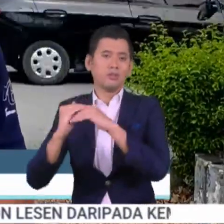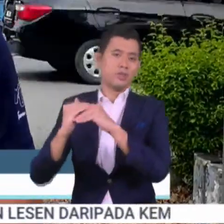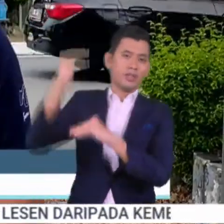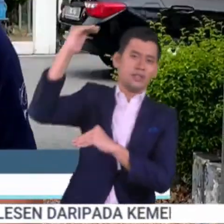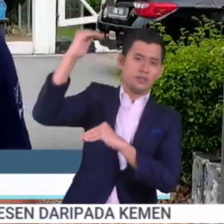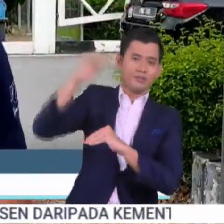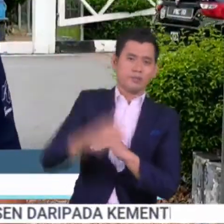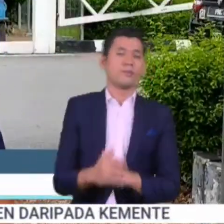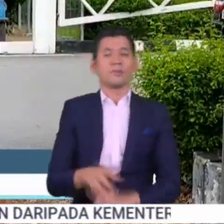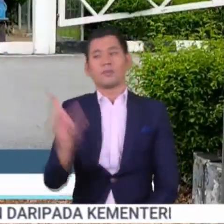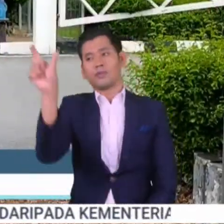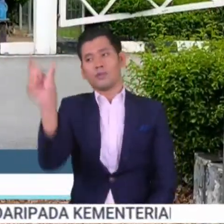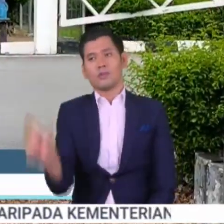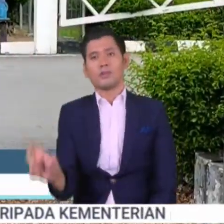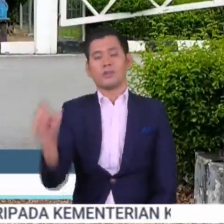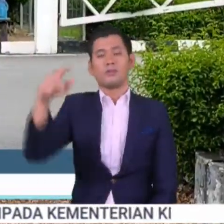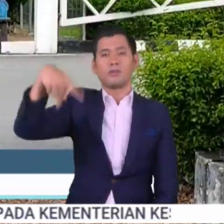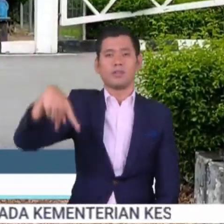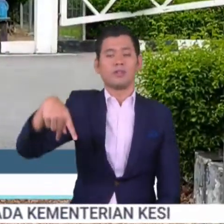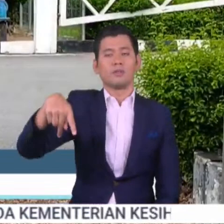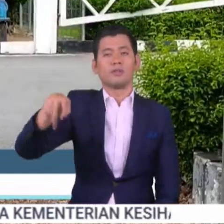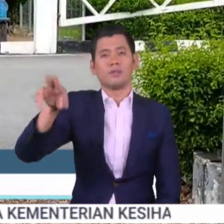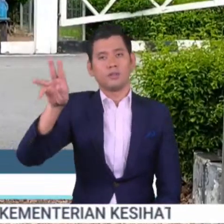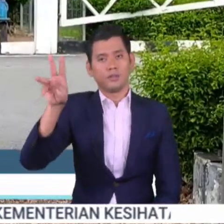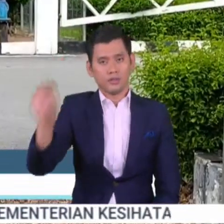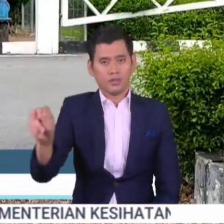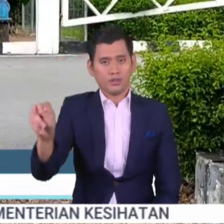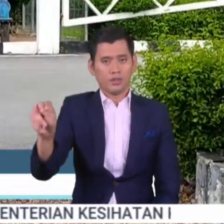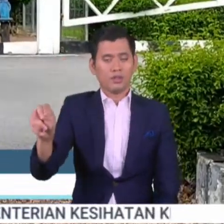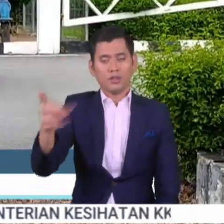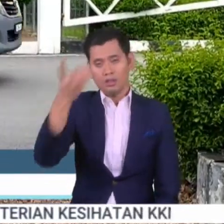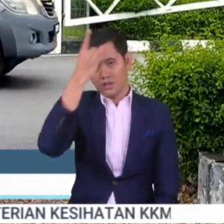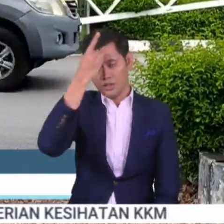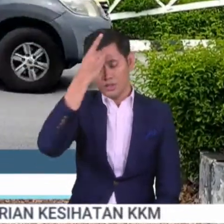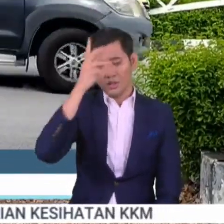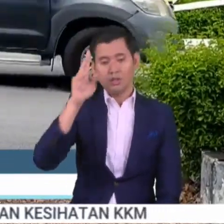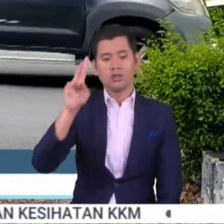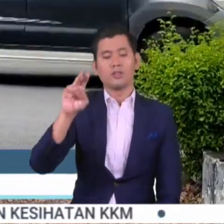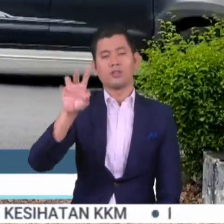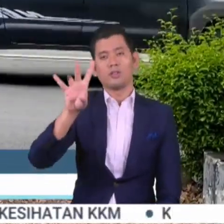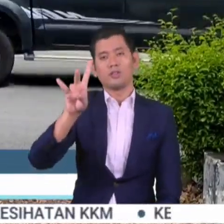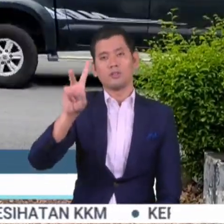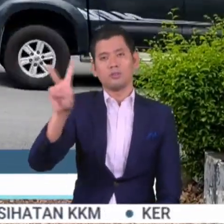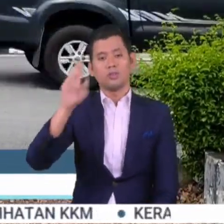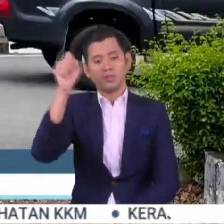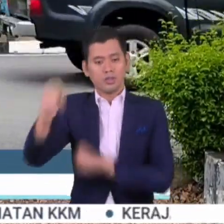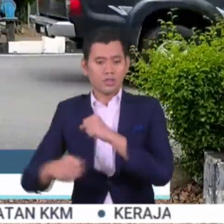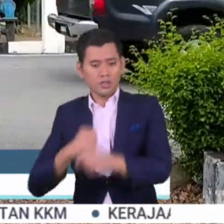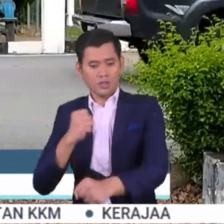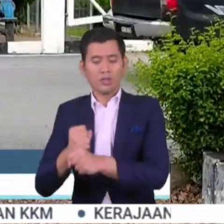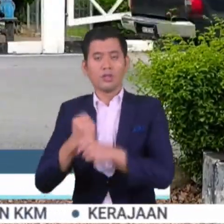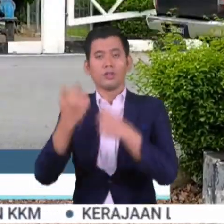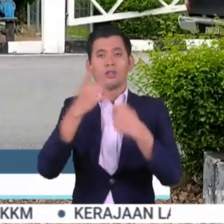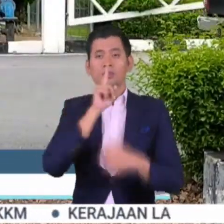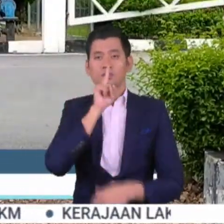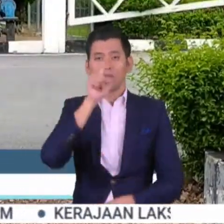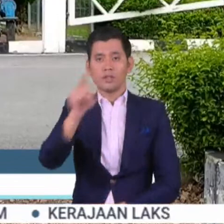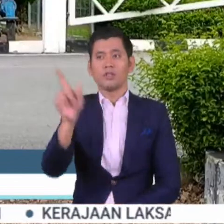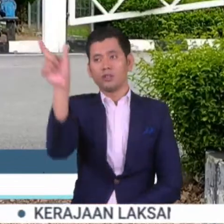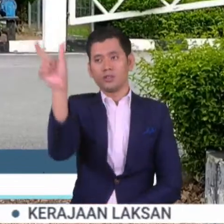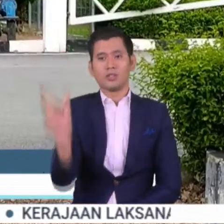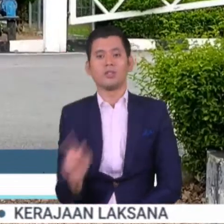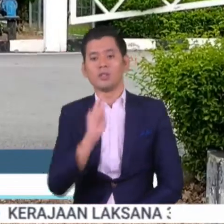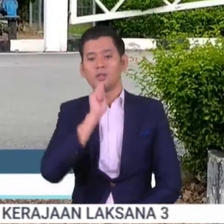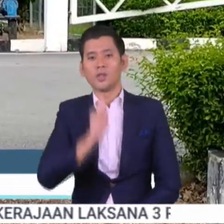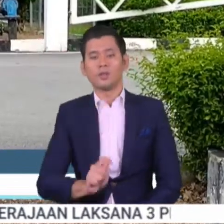Calon Perikatan Nasional bagi kerusi N31 Kupang, Datuk Najmi Ahmad, 72 tahun, pula merupakan calon